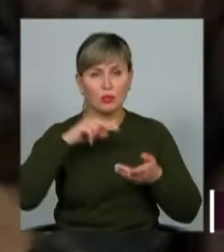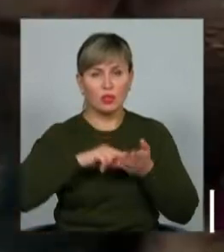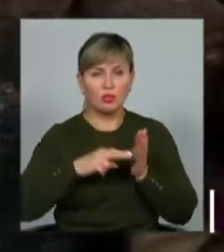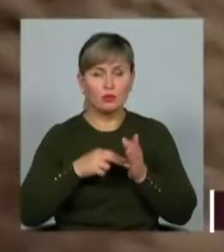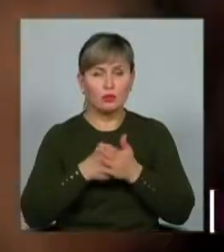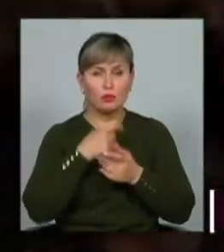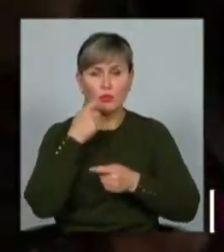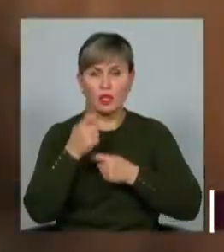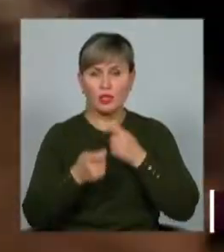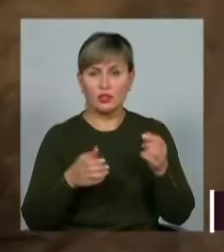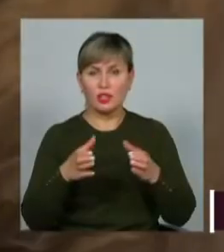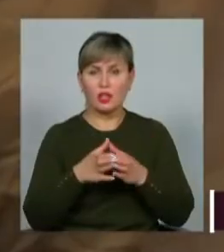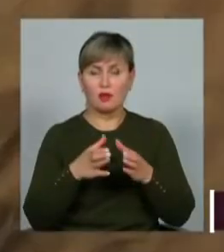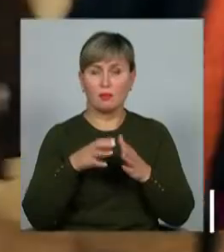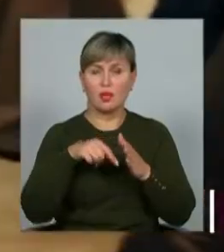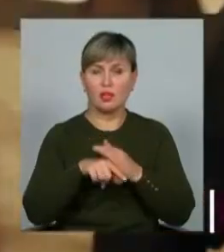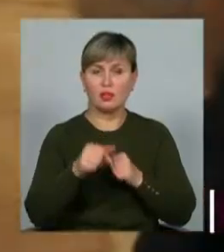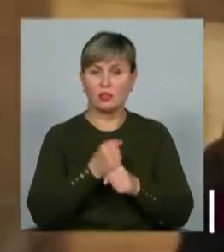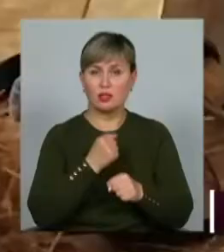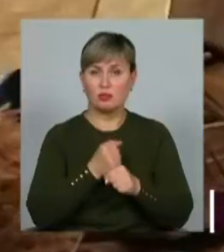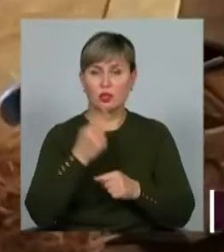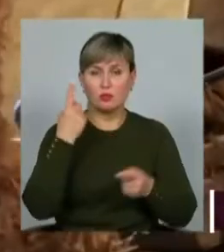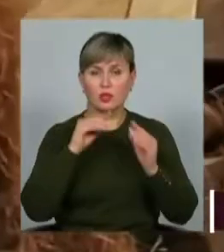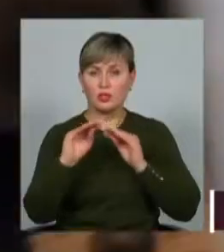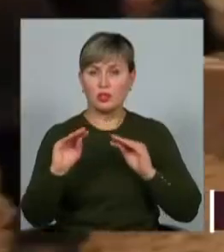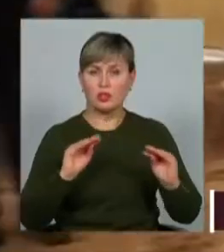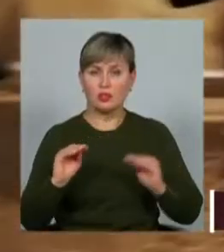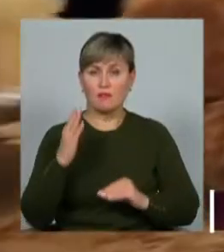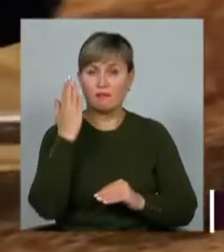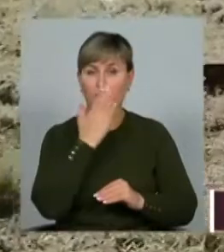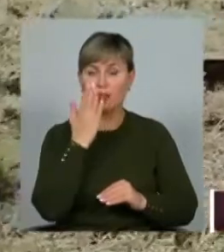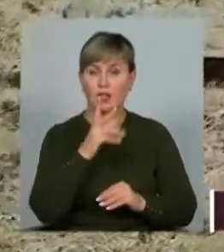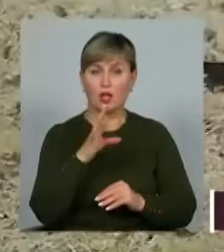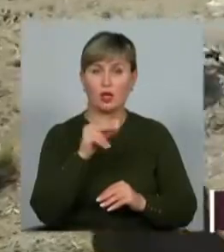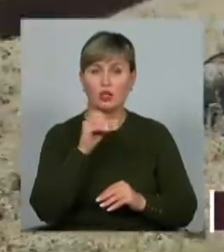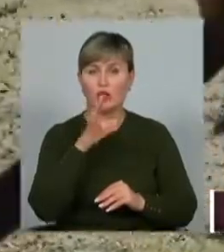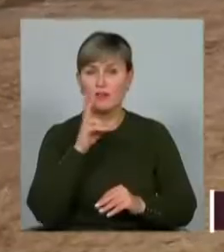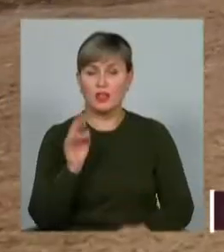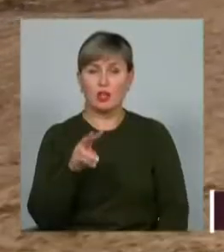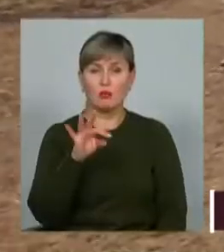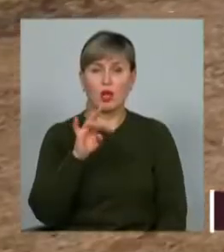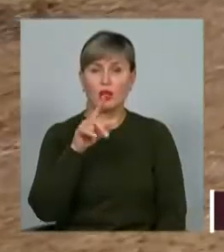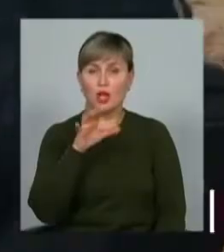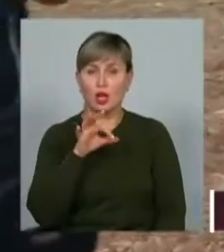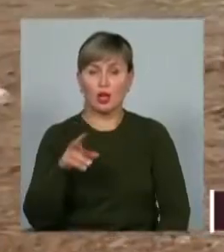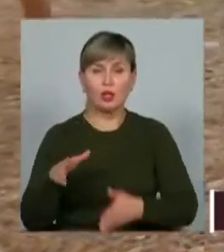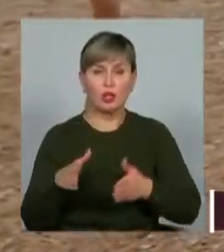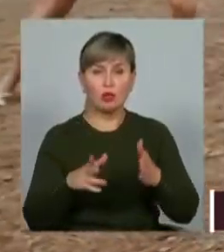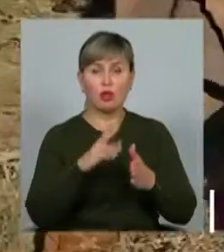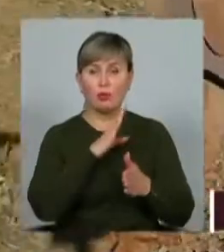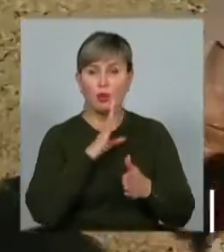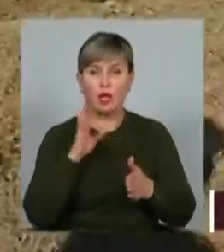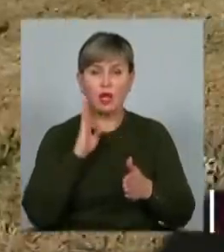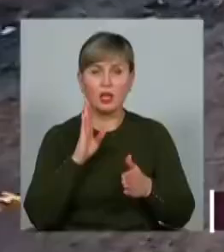до мелочей. Команда «Намадстан» работала над постановкой трюков в фильмах «Кочевник», «Монгол», «Жаужерек Мангбала», «Дорога к матери»,